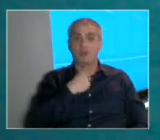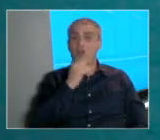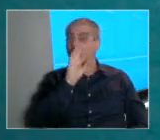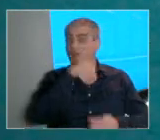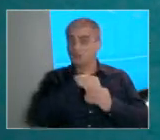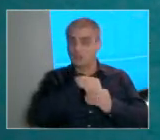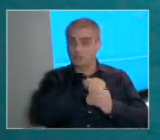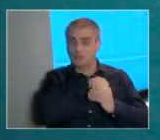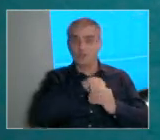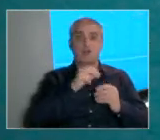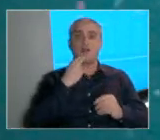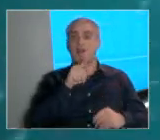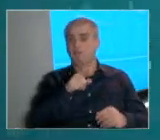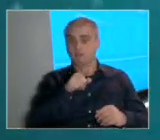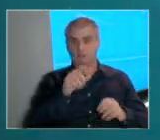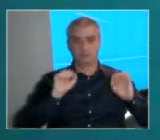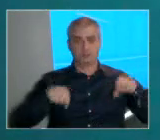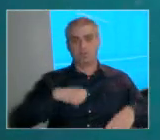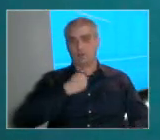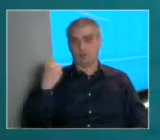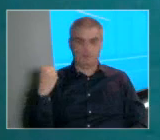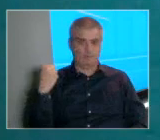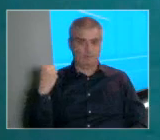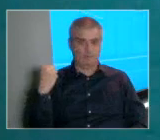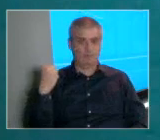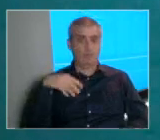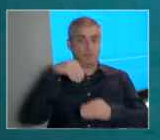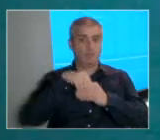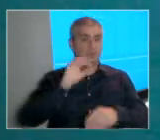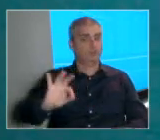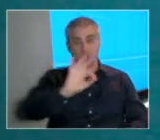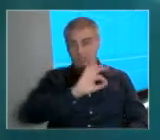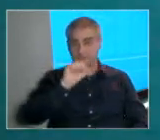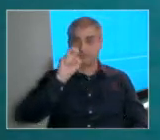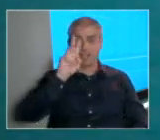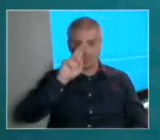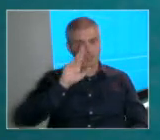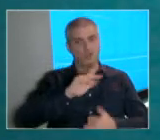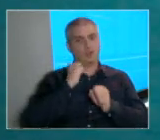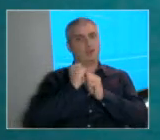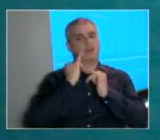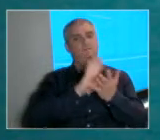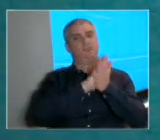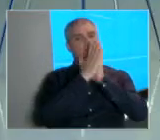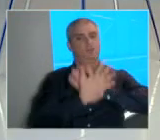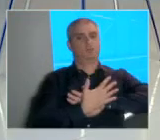שלך יכול להבטיח את שלטון הימין. הקול שלכם לסער יכול להביא את